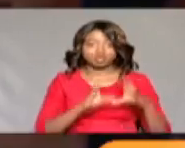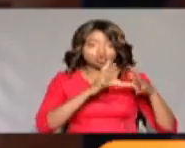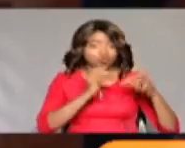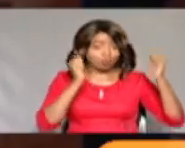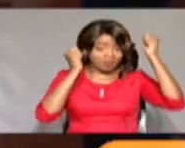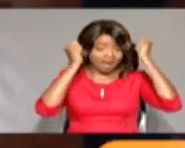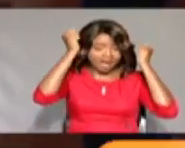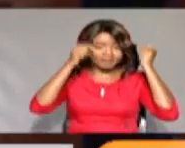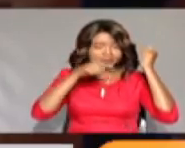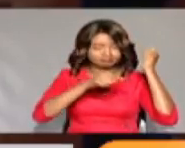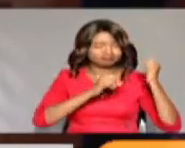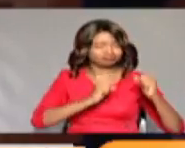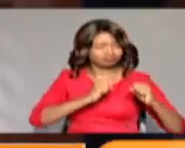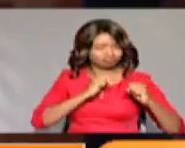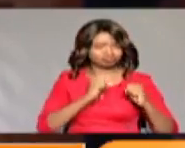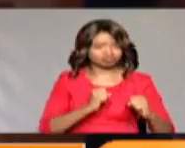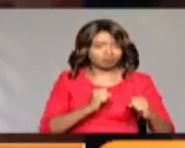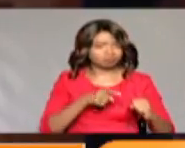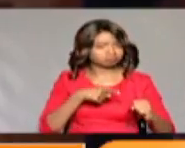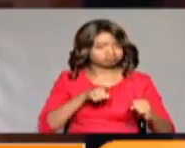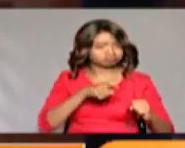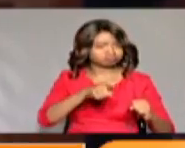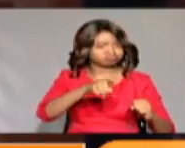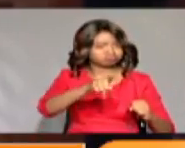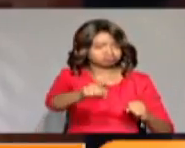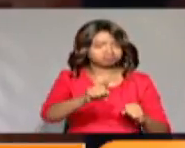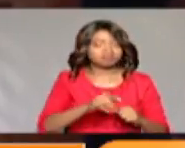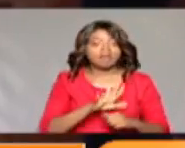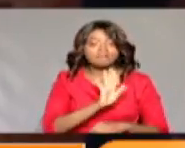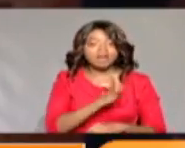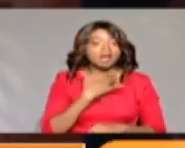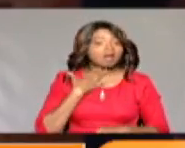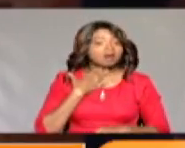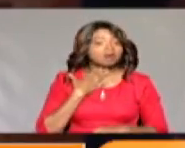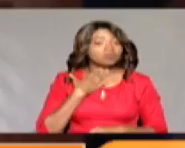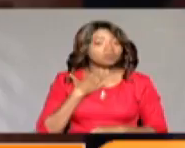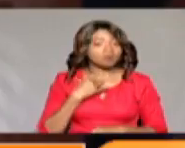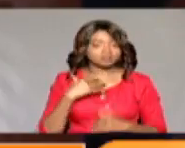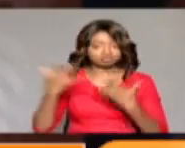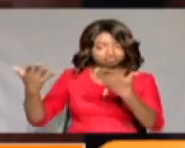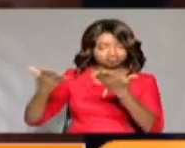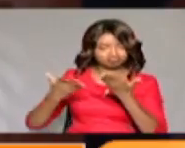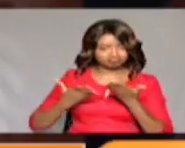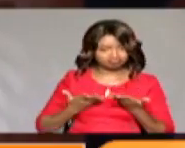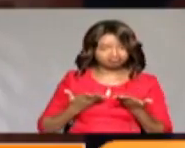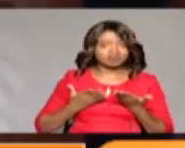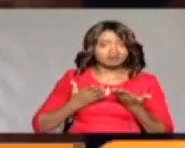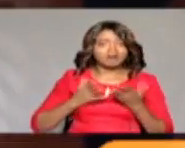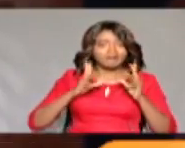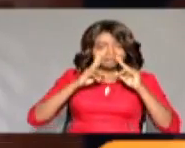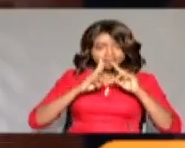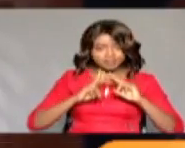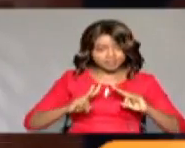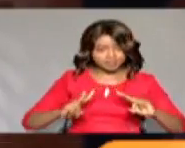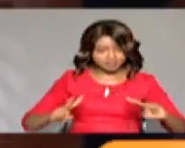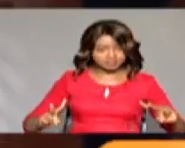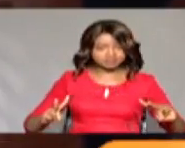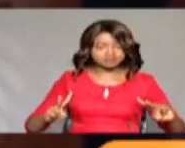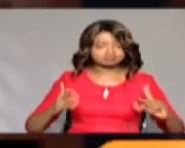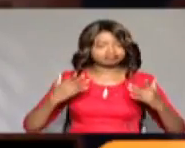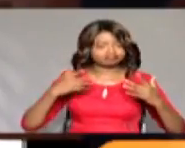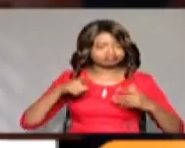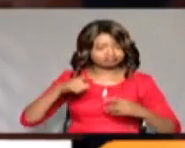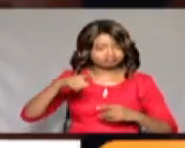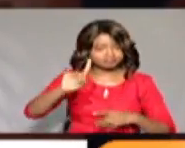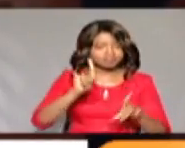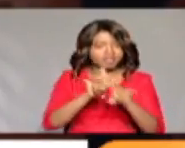remain steadfast in its mission to bring lasting peace and